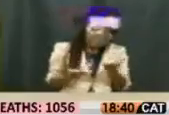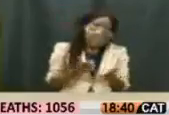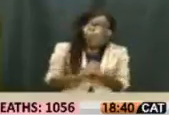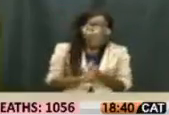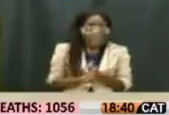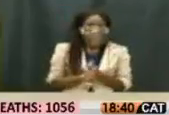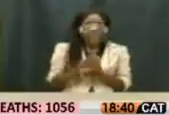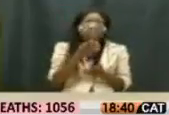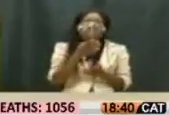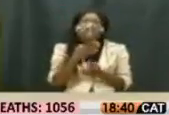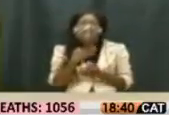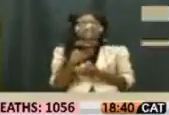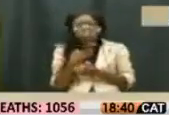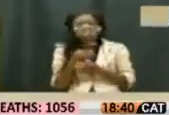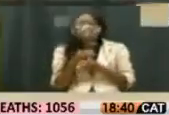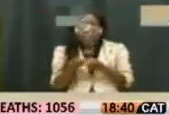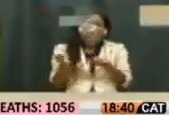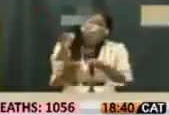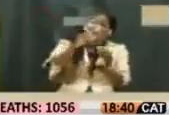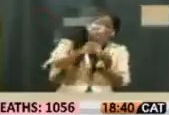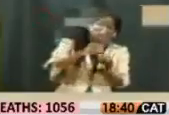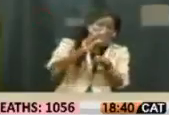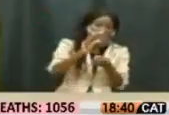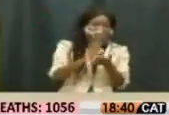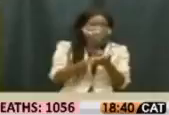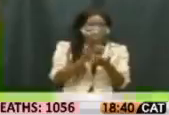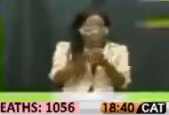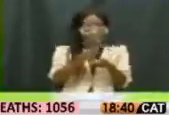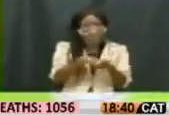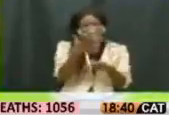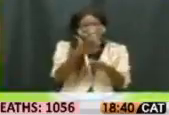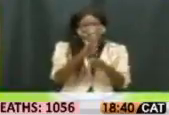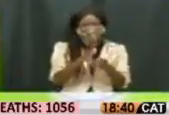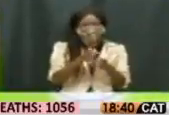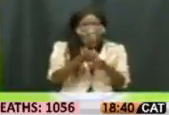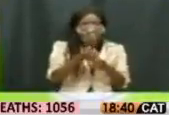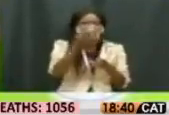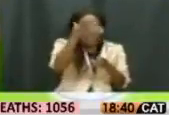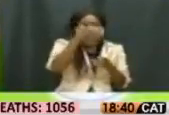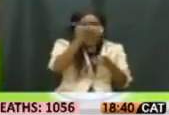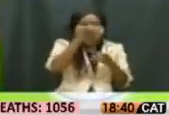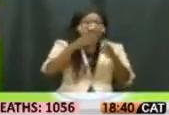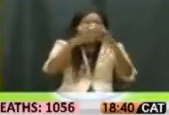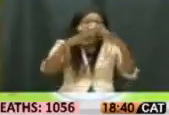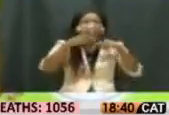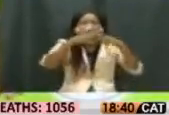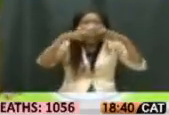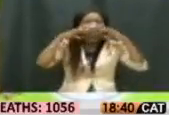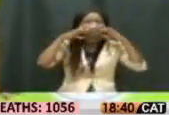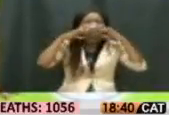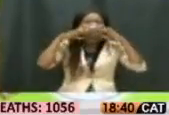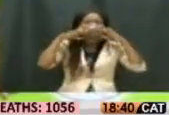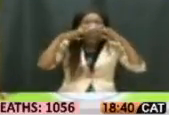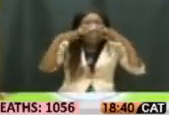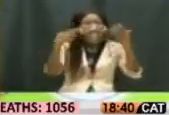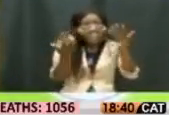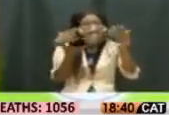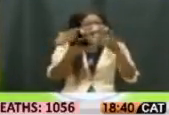need improvement nthawi zina ena kavara savara bwino ena matayire pang'ono zinungati zote rizu